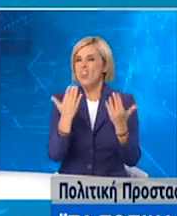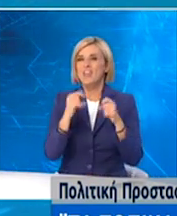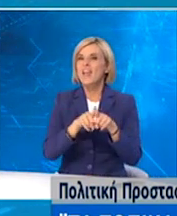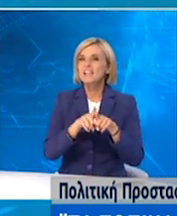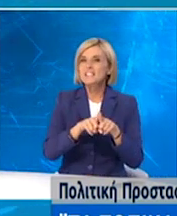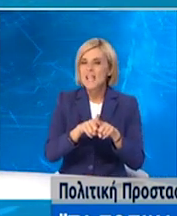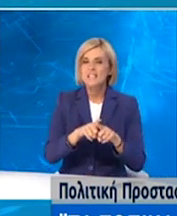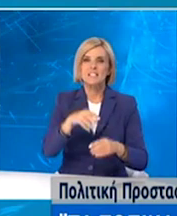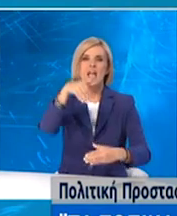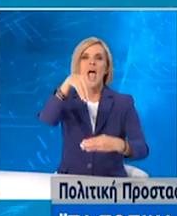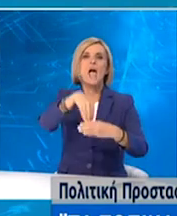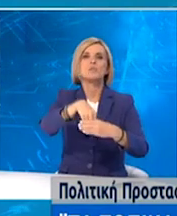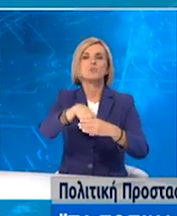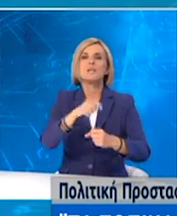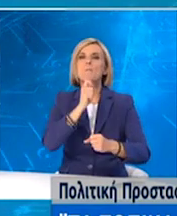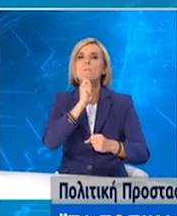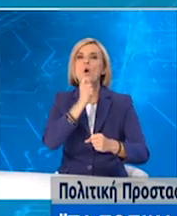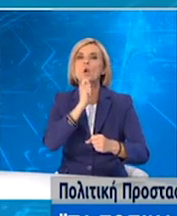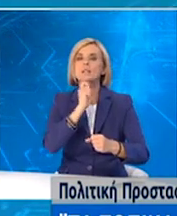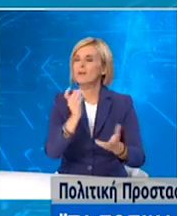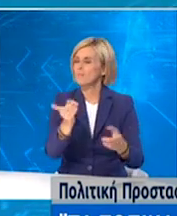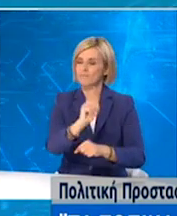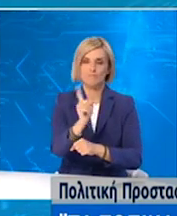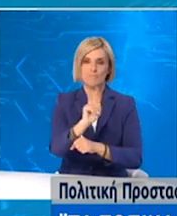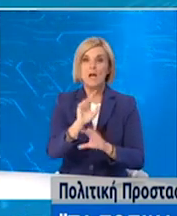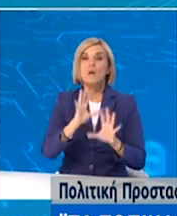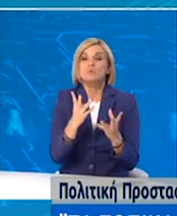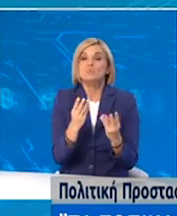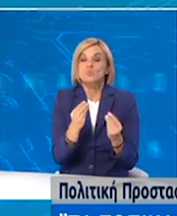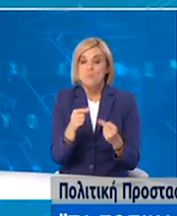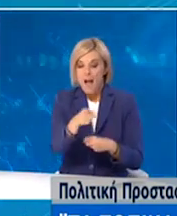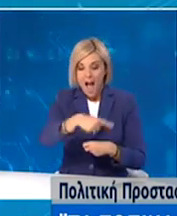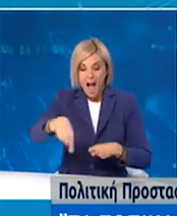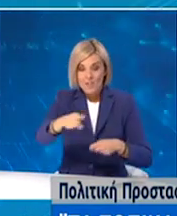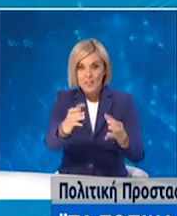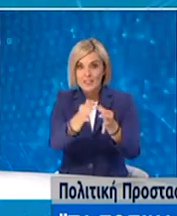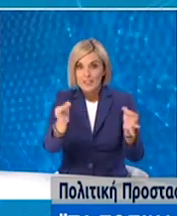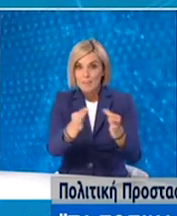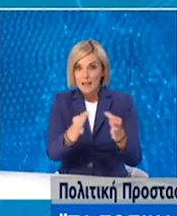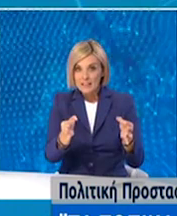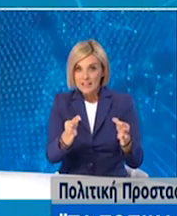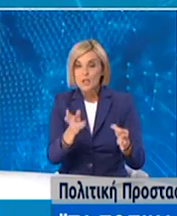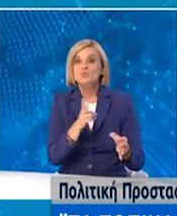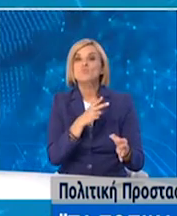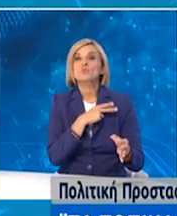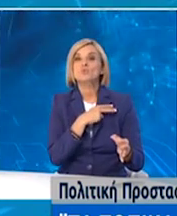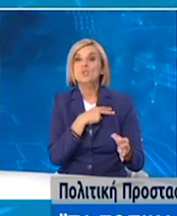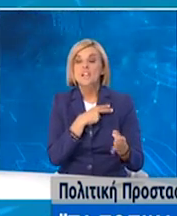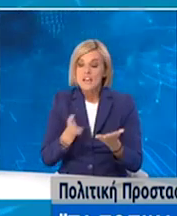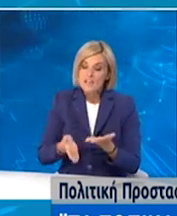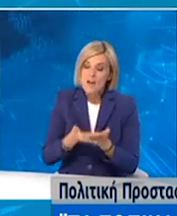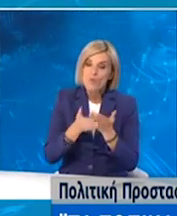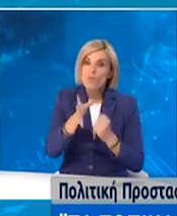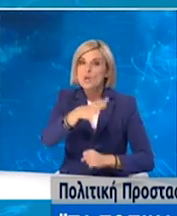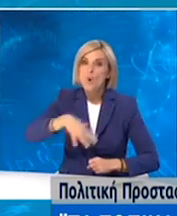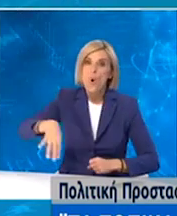της κάθε χώρας, αλλά με το τι αντίκρισμα έχουν αυτές στους πολίτες που ταξιδεύουν στην Ελλάδα. Άρα, ό,τι